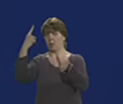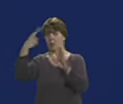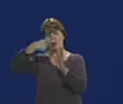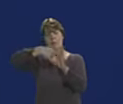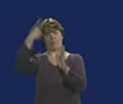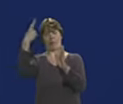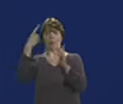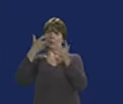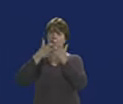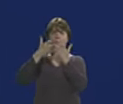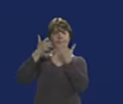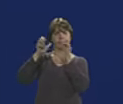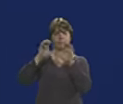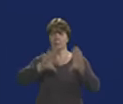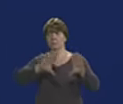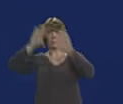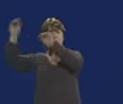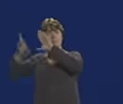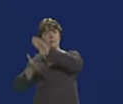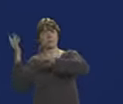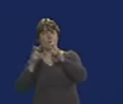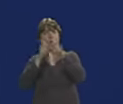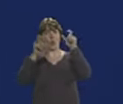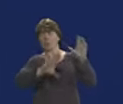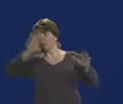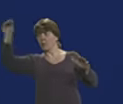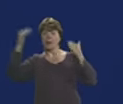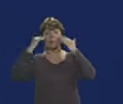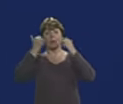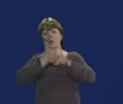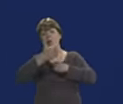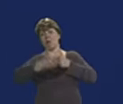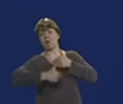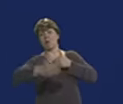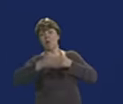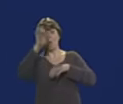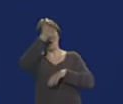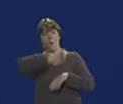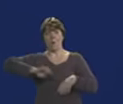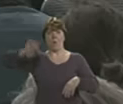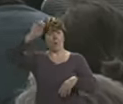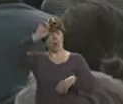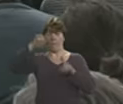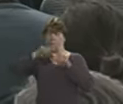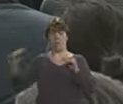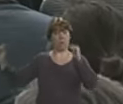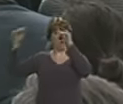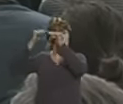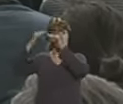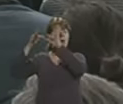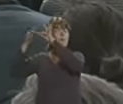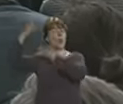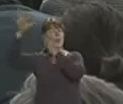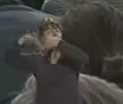permet de lutter contre les délocalisations. Si dans un an, l'Europe n'a pas obtenu la réciprocité avec nos grands